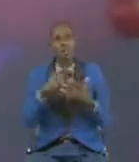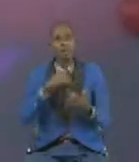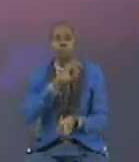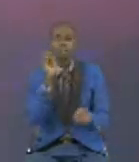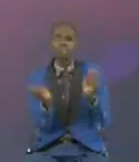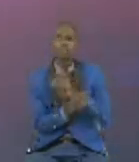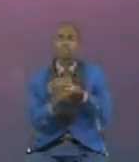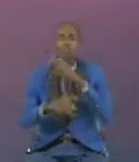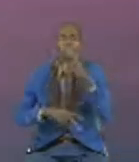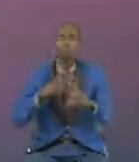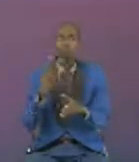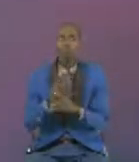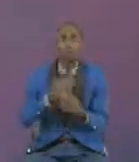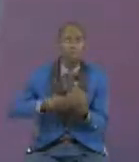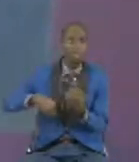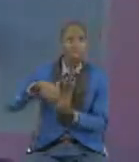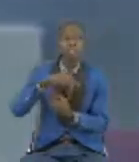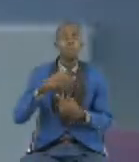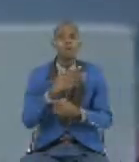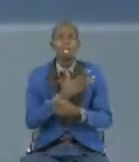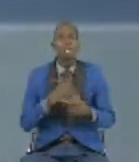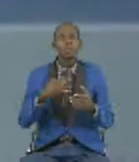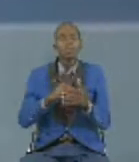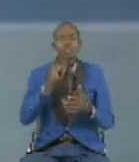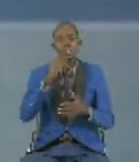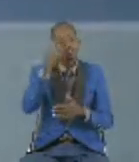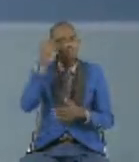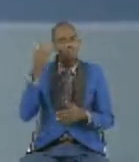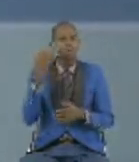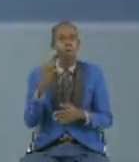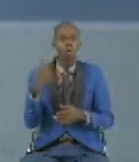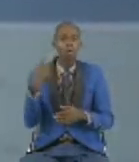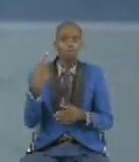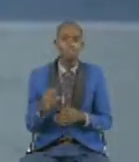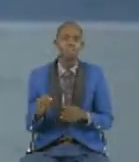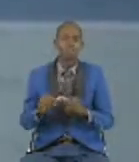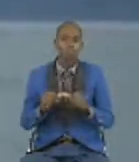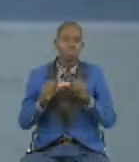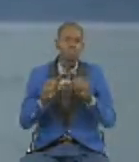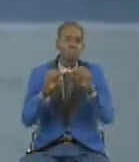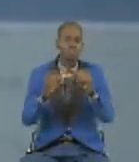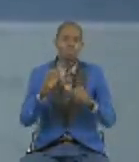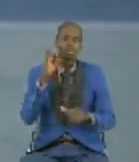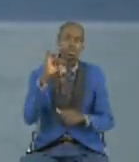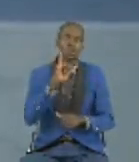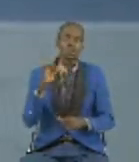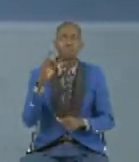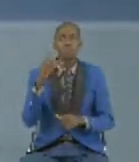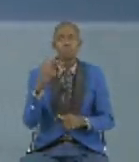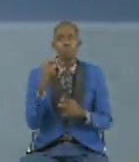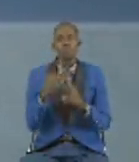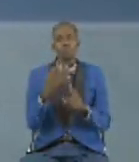venus encore chez nous !» C'est à cause de la prédication persistante de la parole de